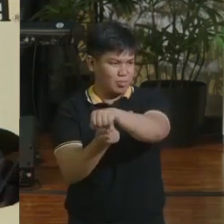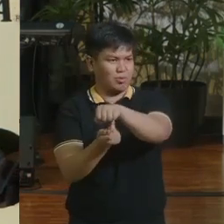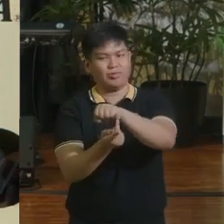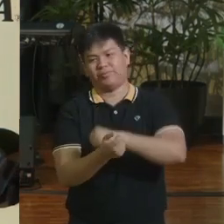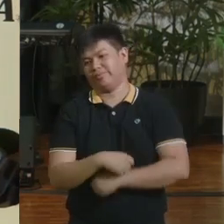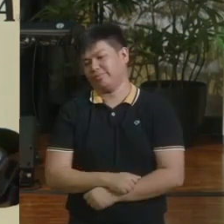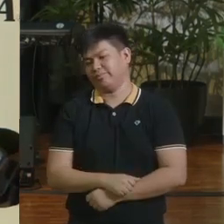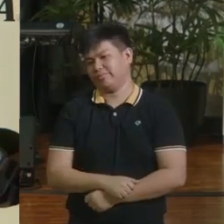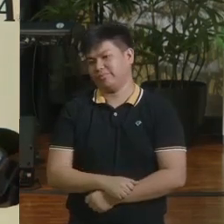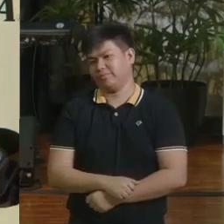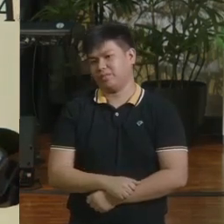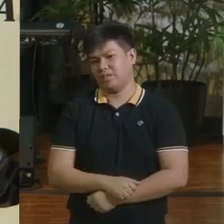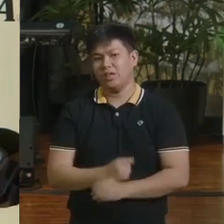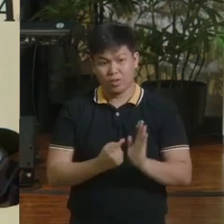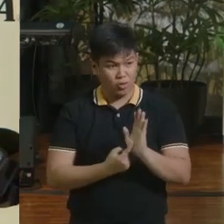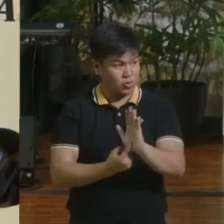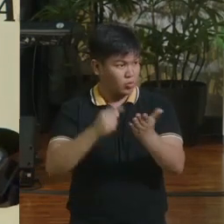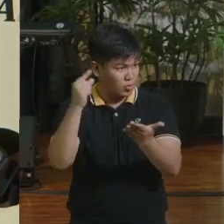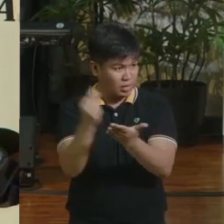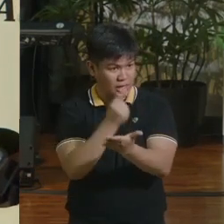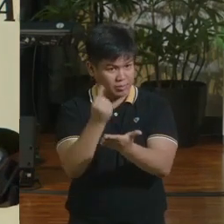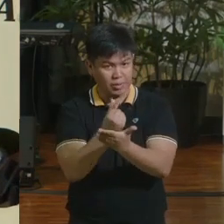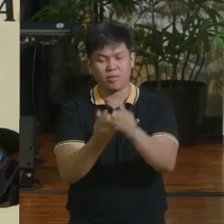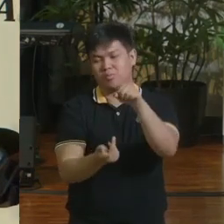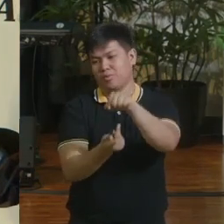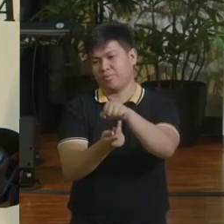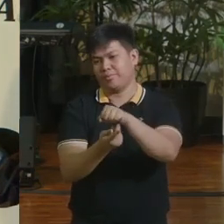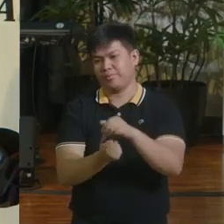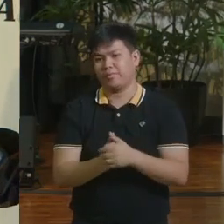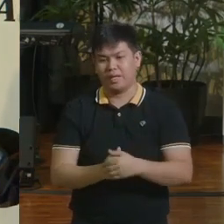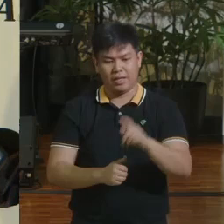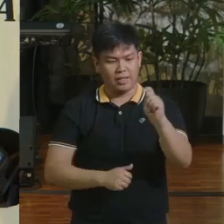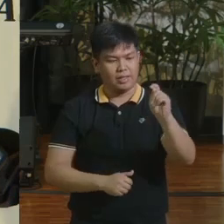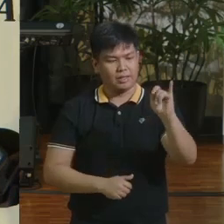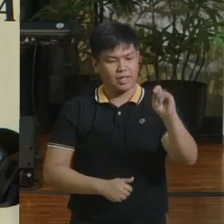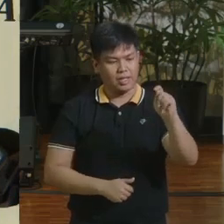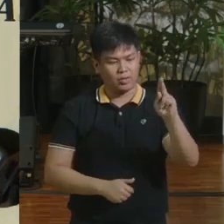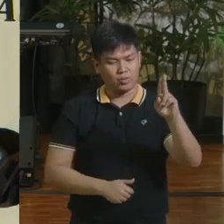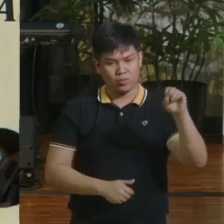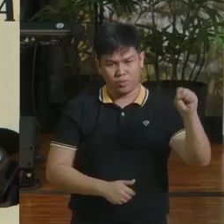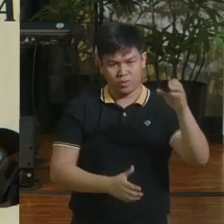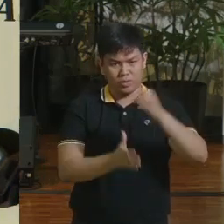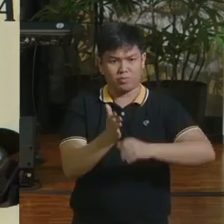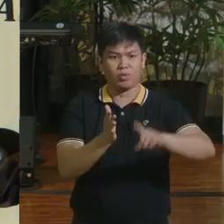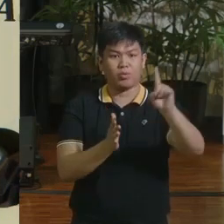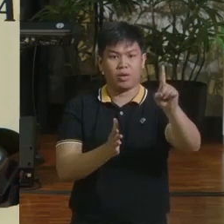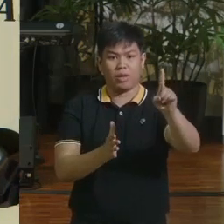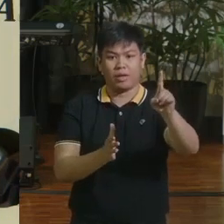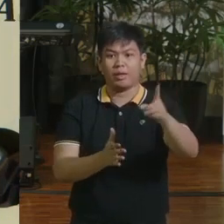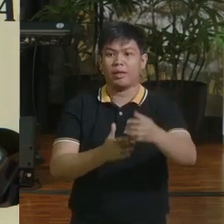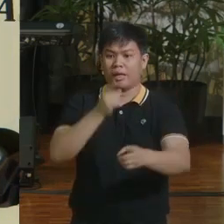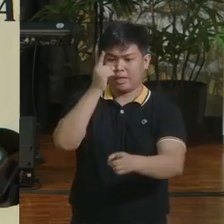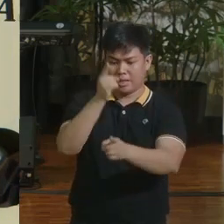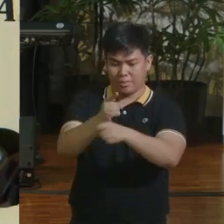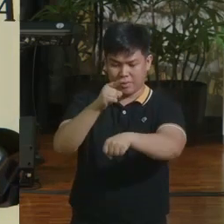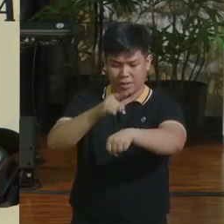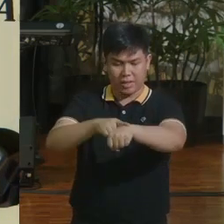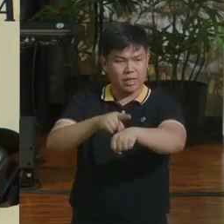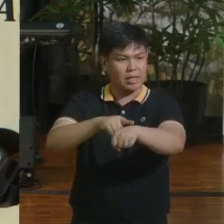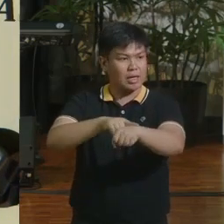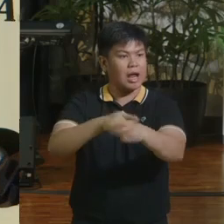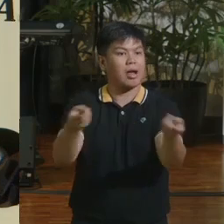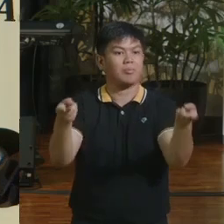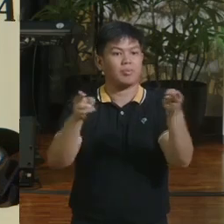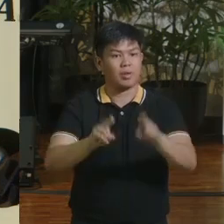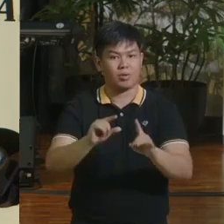kanyang gospel. Sa Titus chapter 1 verse 3, ang sabi niya, "And at the proper time manifested in His